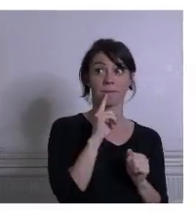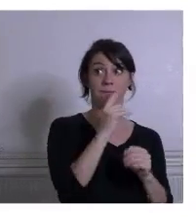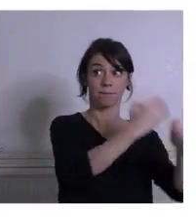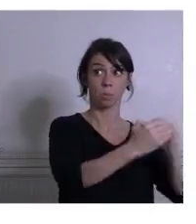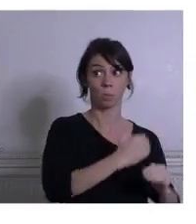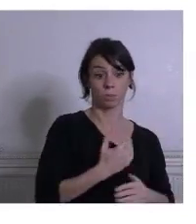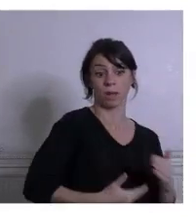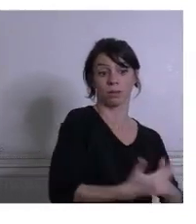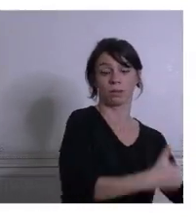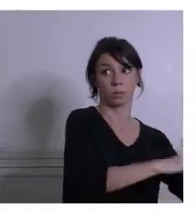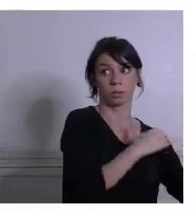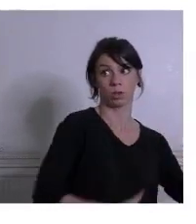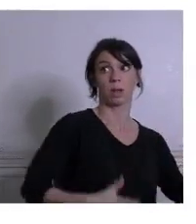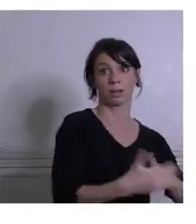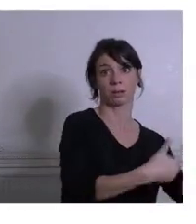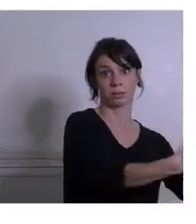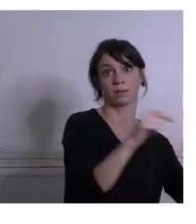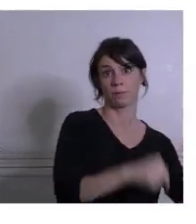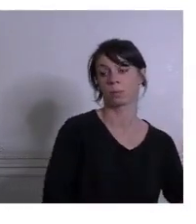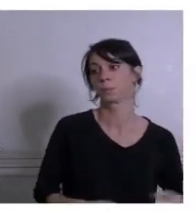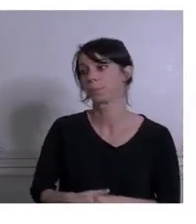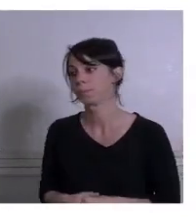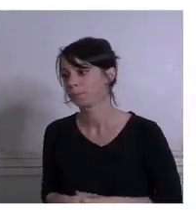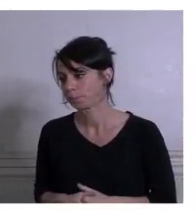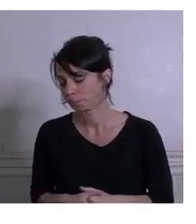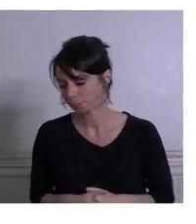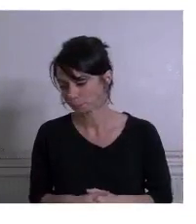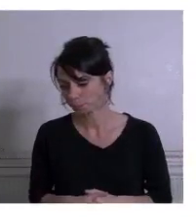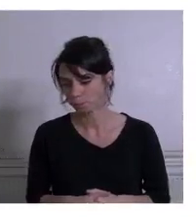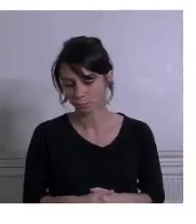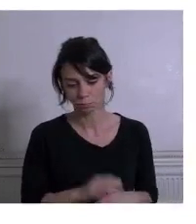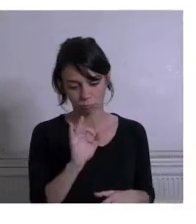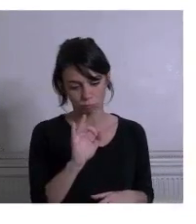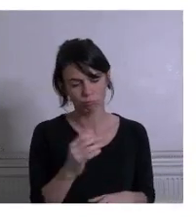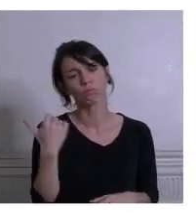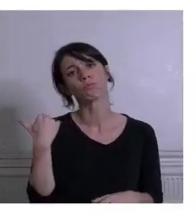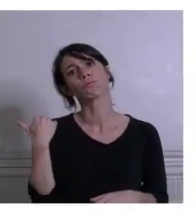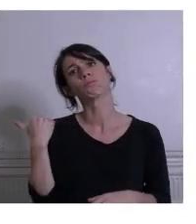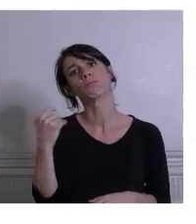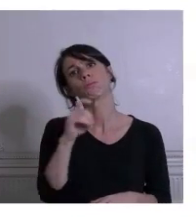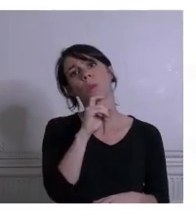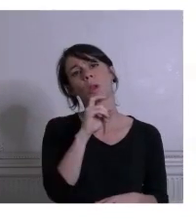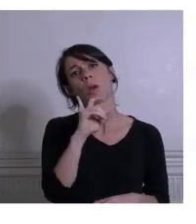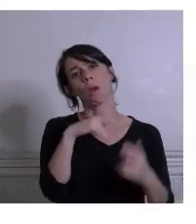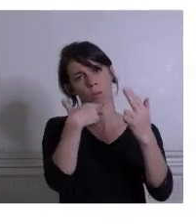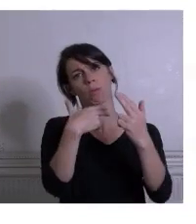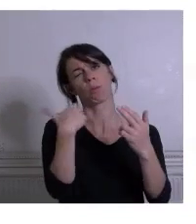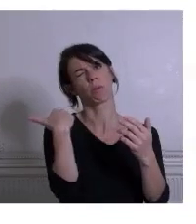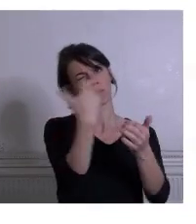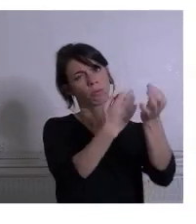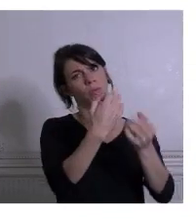de profiter de l'intelligence qui est née à Thouars, ça dépend de la métropole. Donc la balle aussi dans votre camp. En tout cas, moi, je pense que ça mérite vraiment un débat